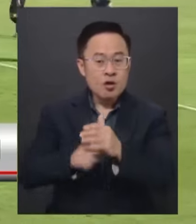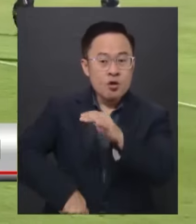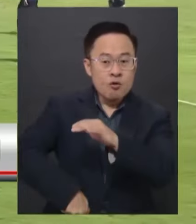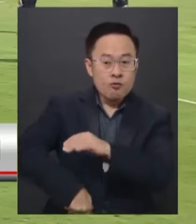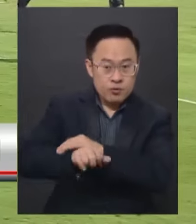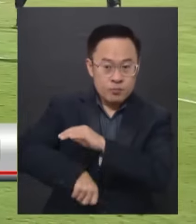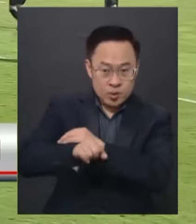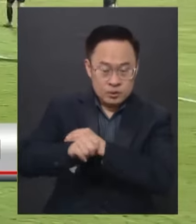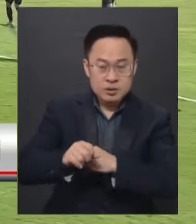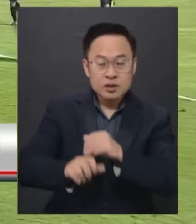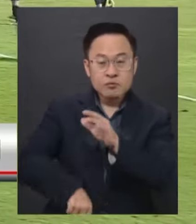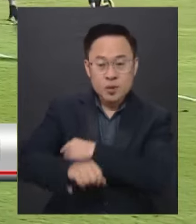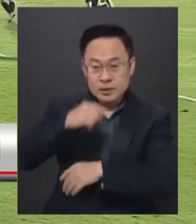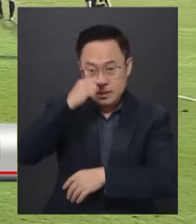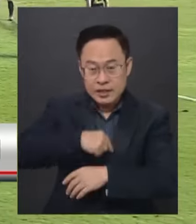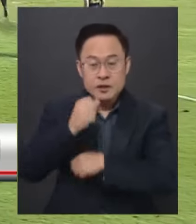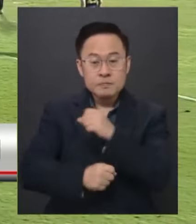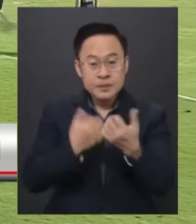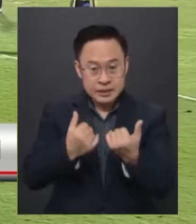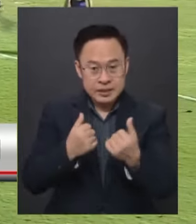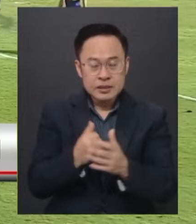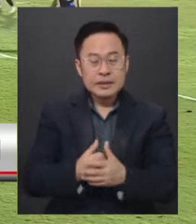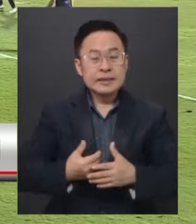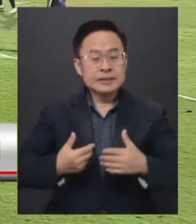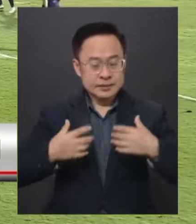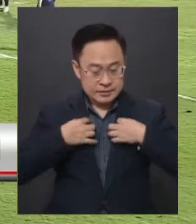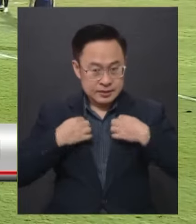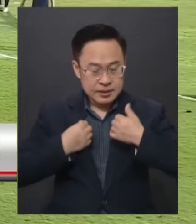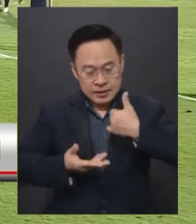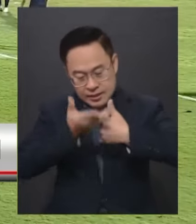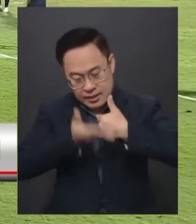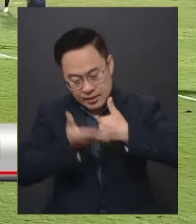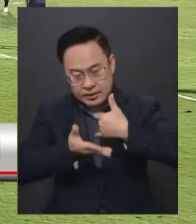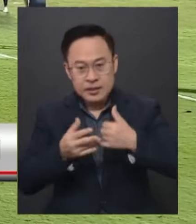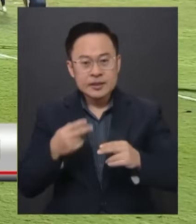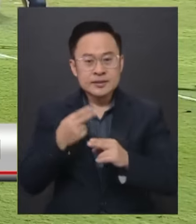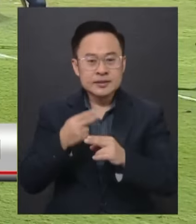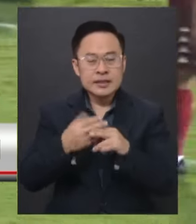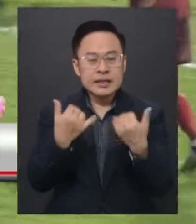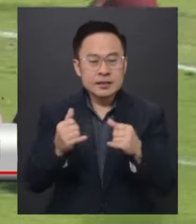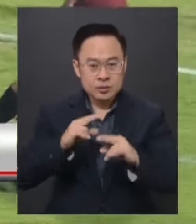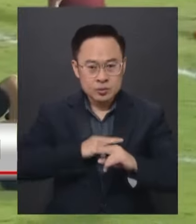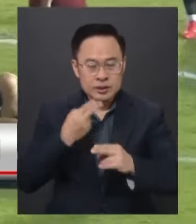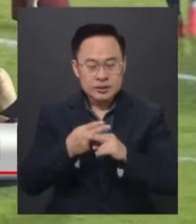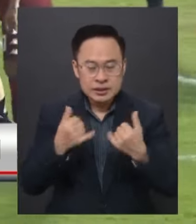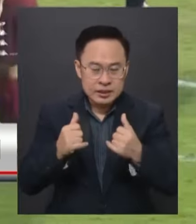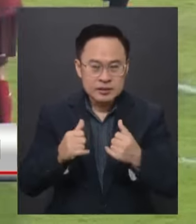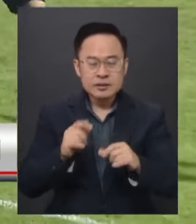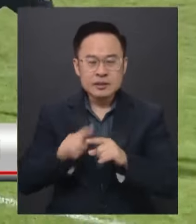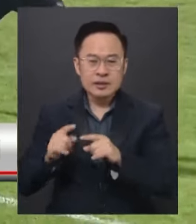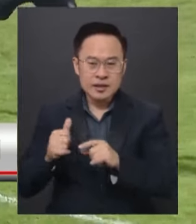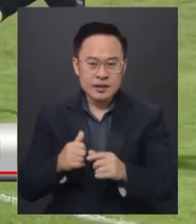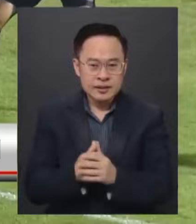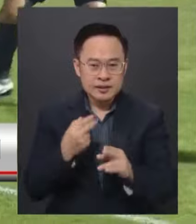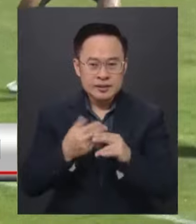นเรียกว่าชื่อเล่นหรือฉายาได ้ ซึ่งจักรพงศ์เขาสกีเลยเจบัปเป ้นี่ต้องเป็นเจซุปเปอร์ซับแล้วหรือเปล่าต